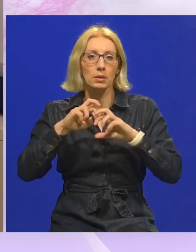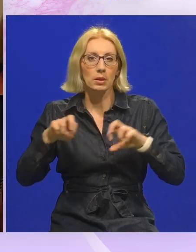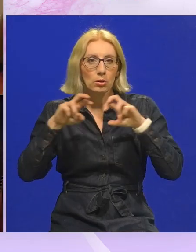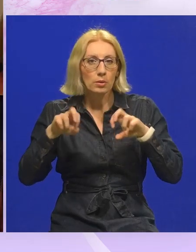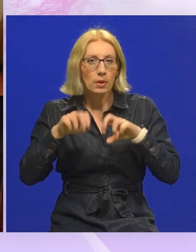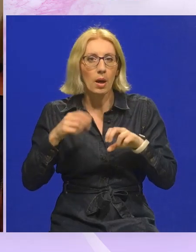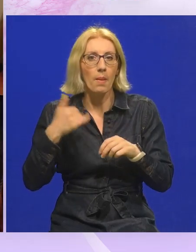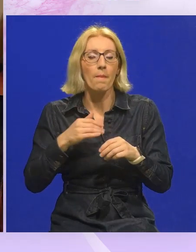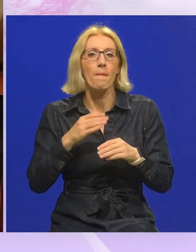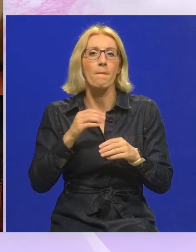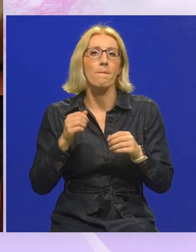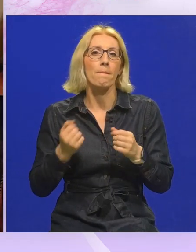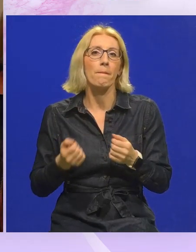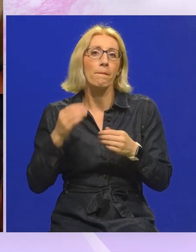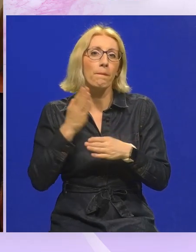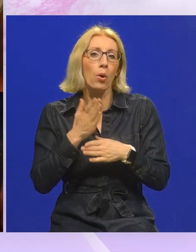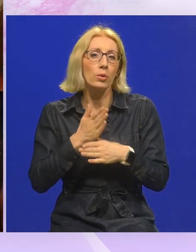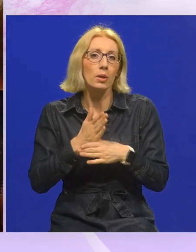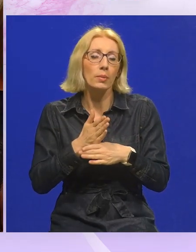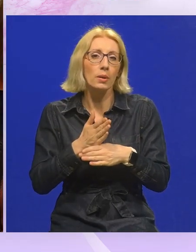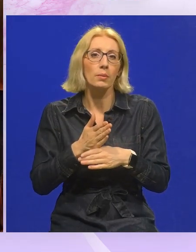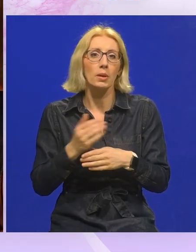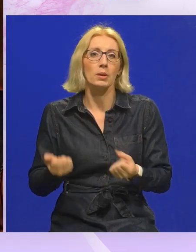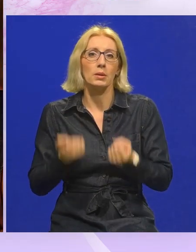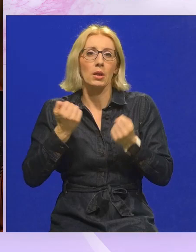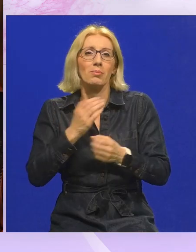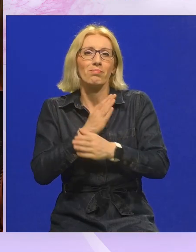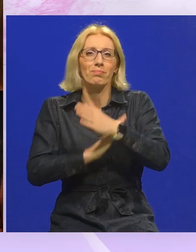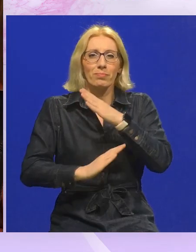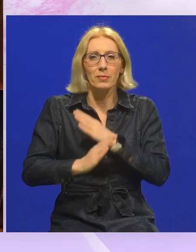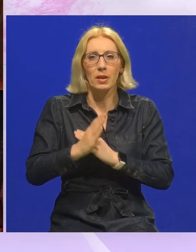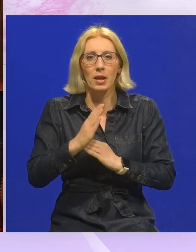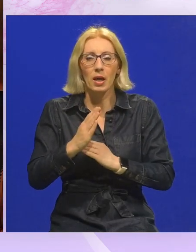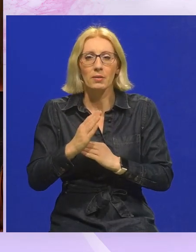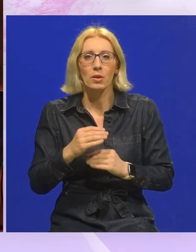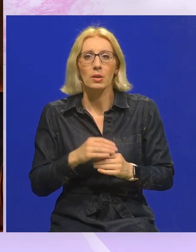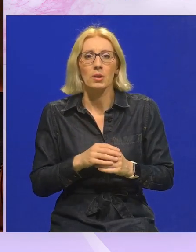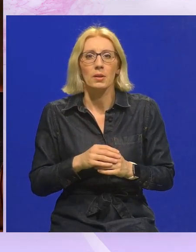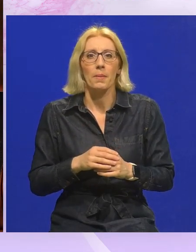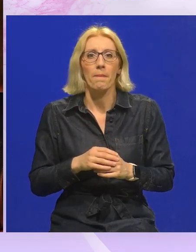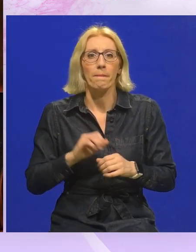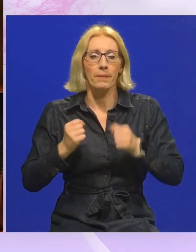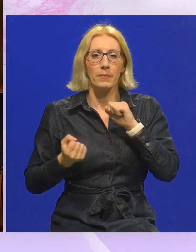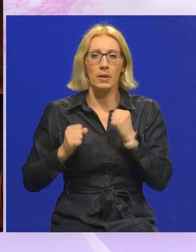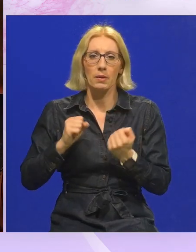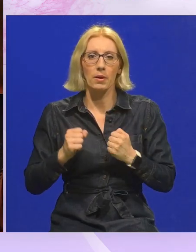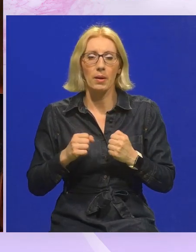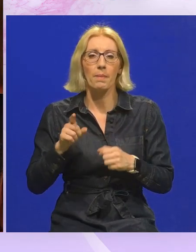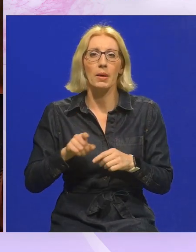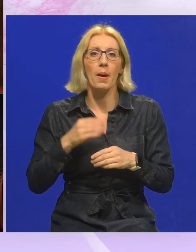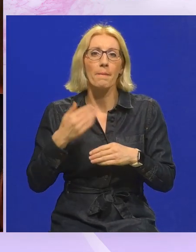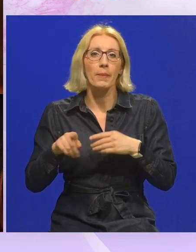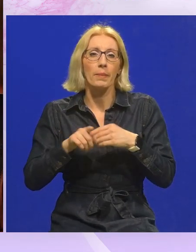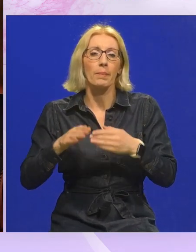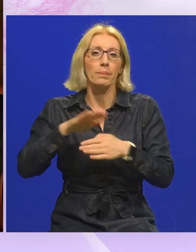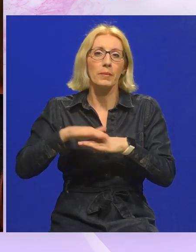o potrebama djece i mladih s teškoćama u razvoju u segmentu prilagodbe kulturnih